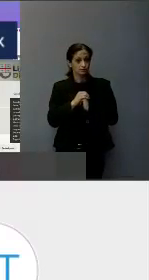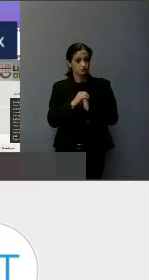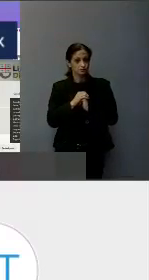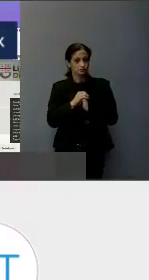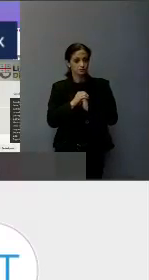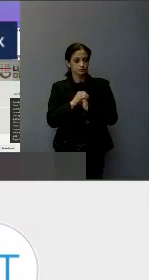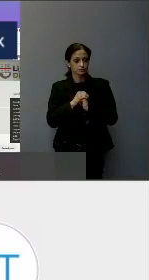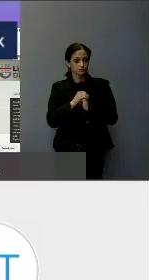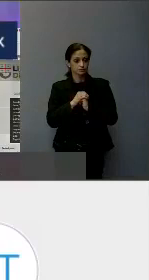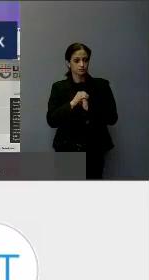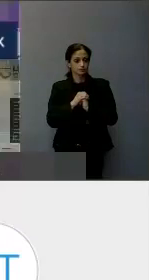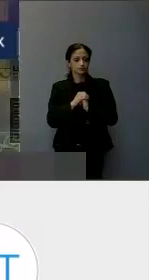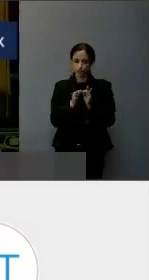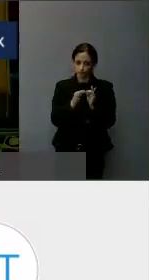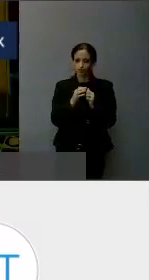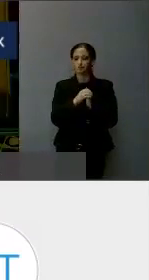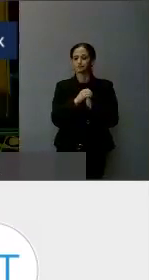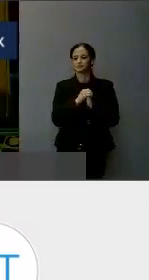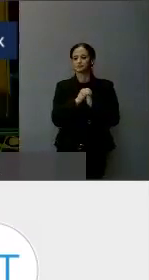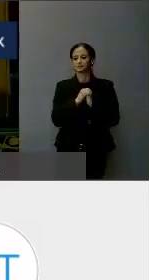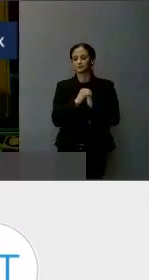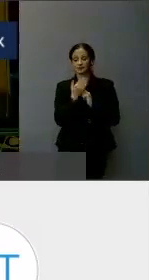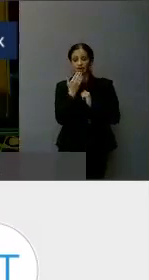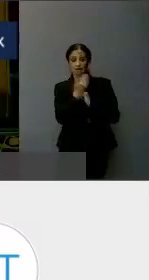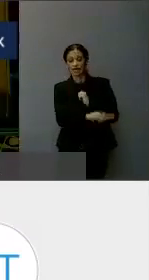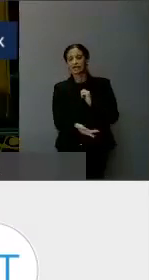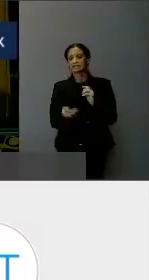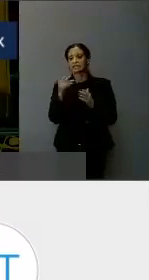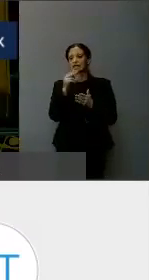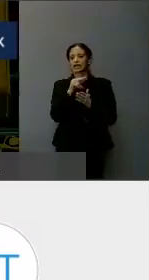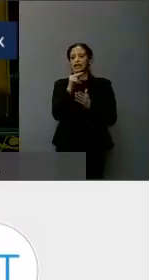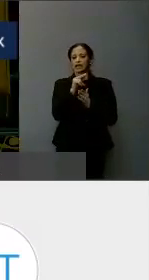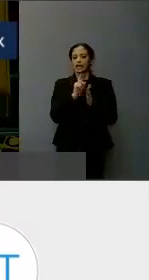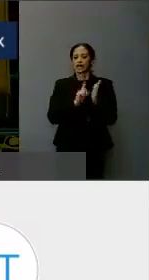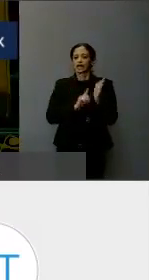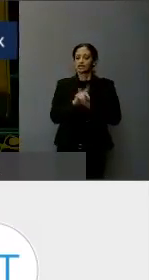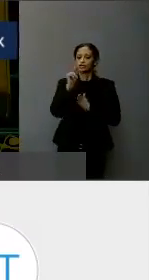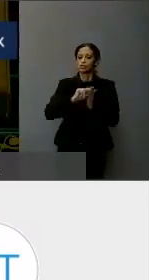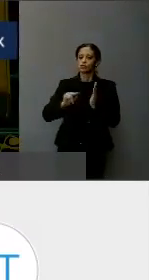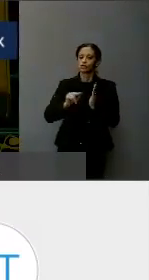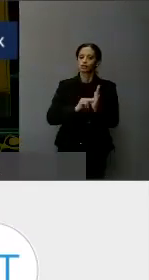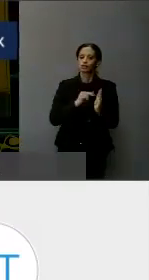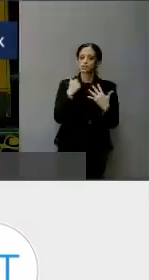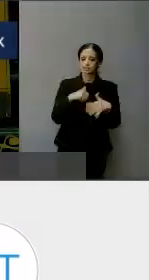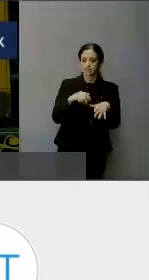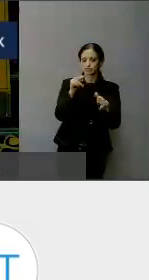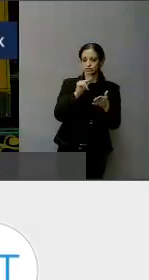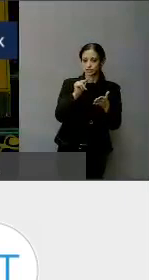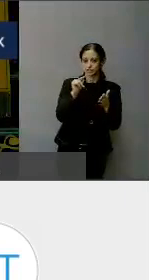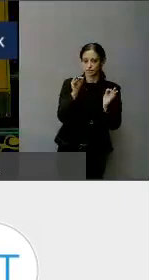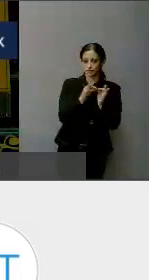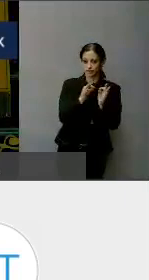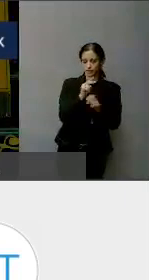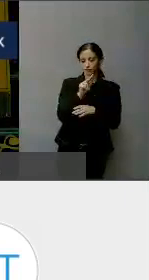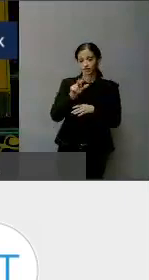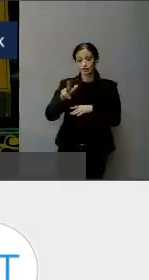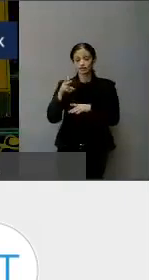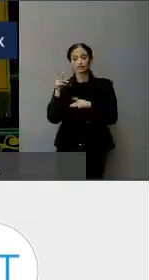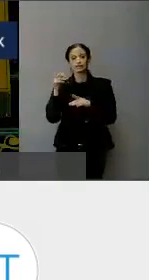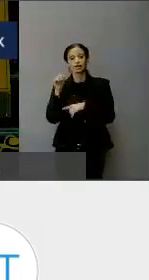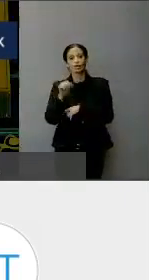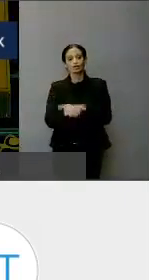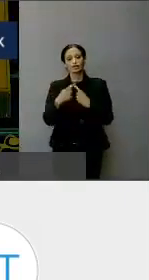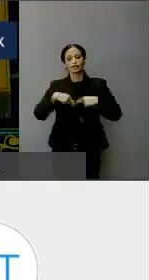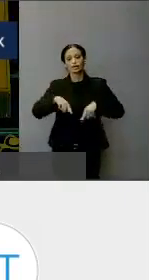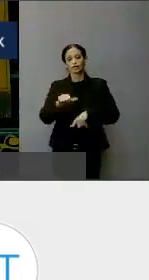e vuole favorevole grazie esito votazione sul 27 16 favorevoli 23 contrari il consiglio comunale